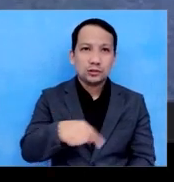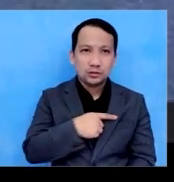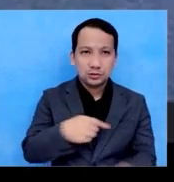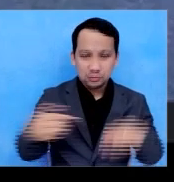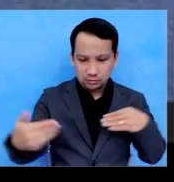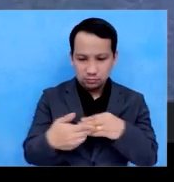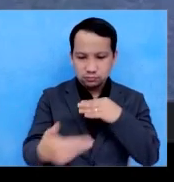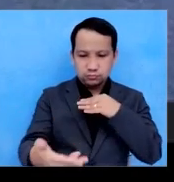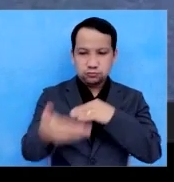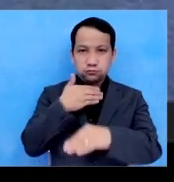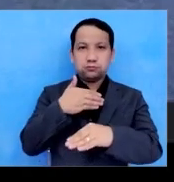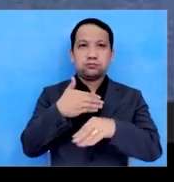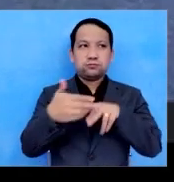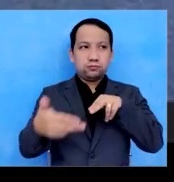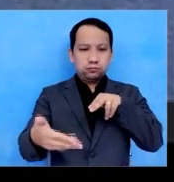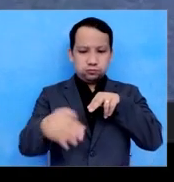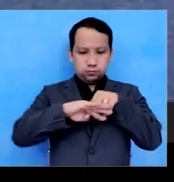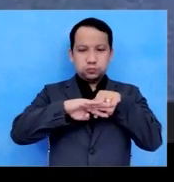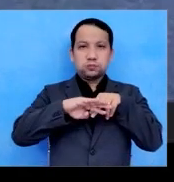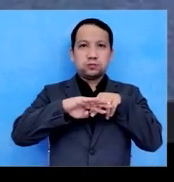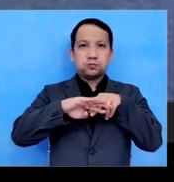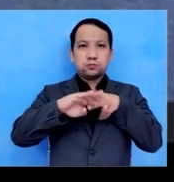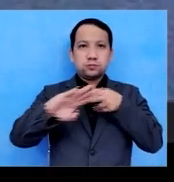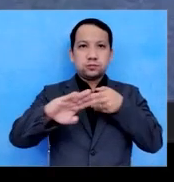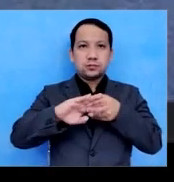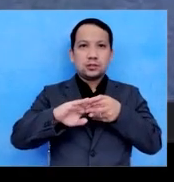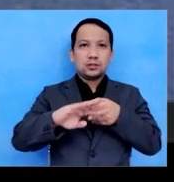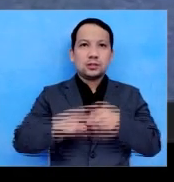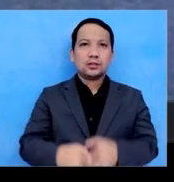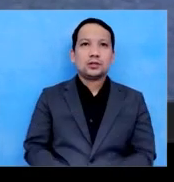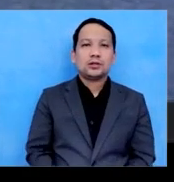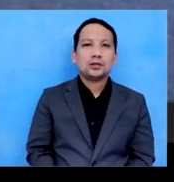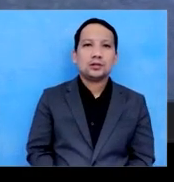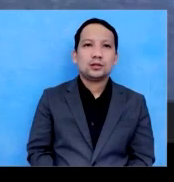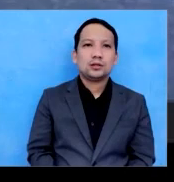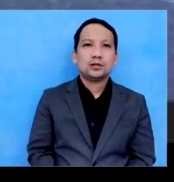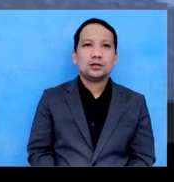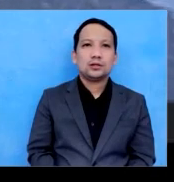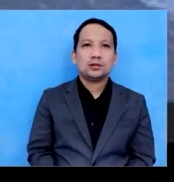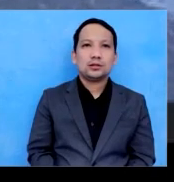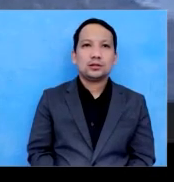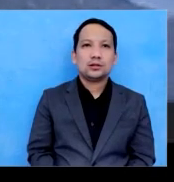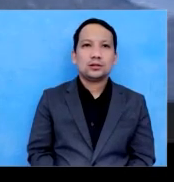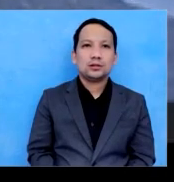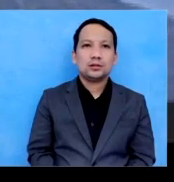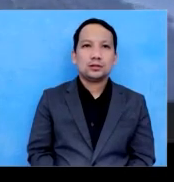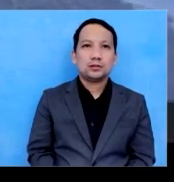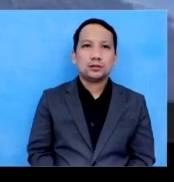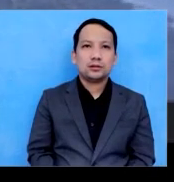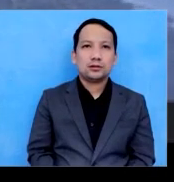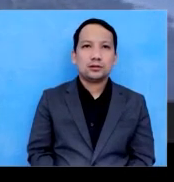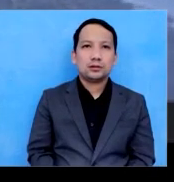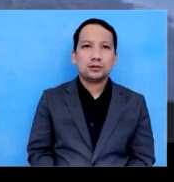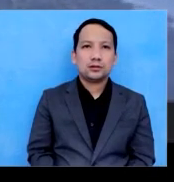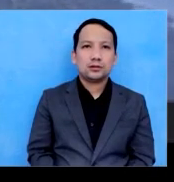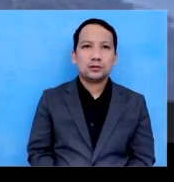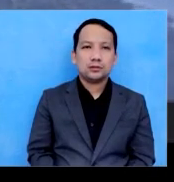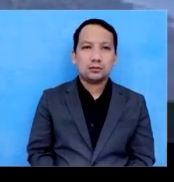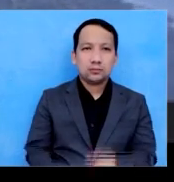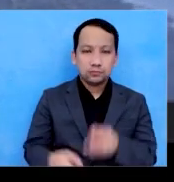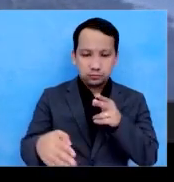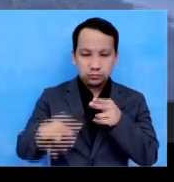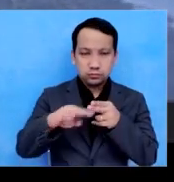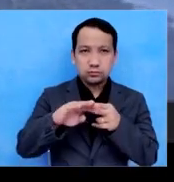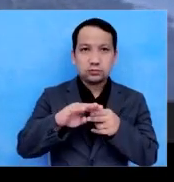humaharurot na SUV ang pilit tumawid kahit naka-red ang signal. Kaya't nasapul ang tumatawid na pickup truck. Sa lakas ng